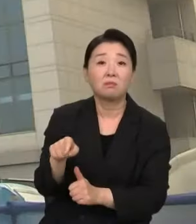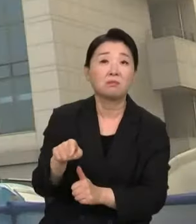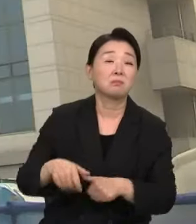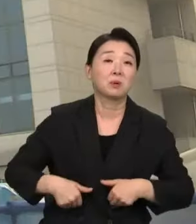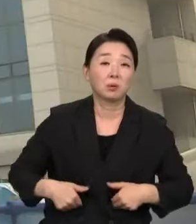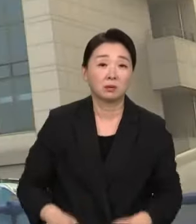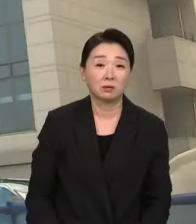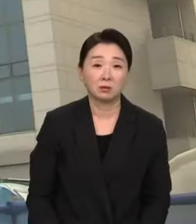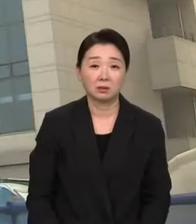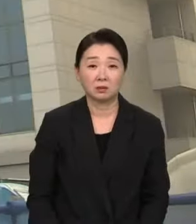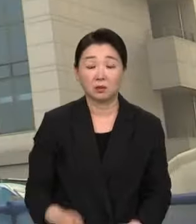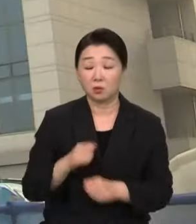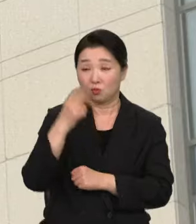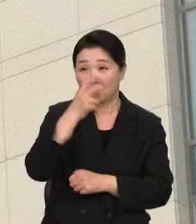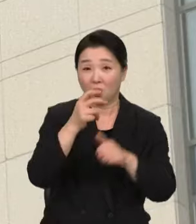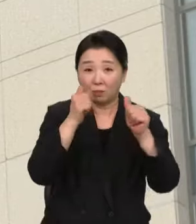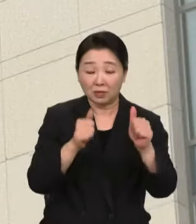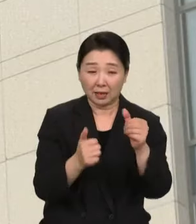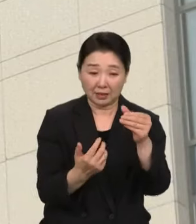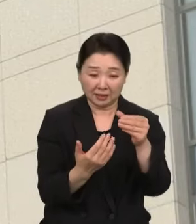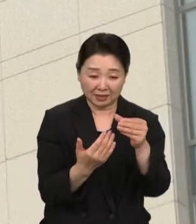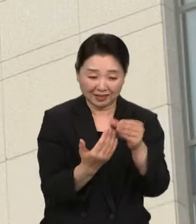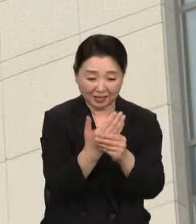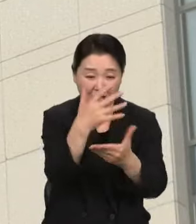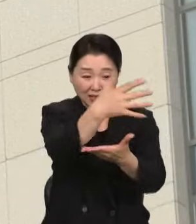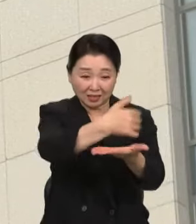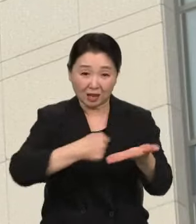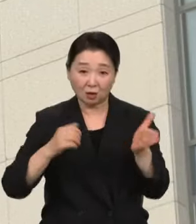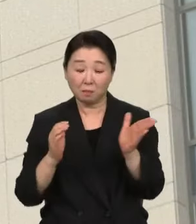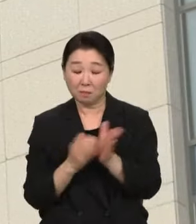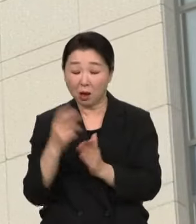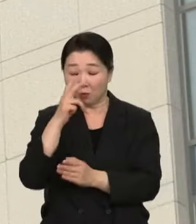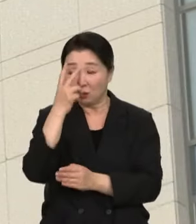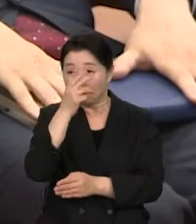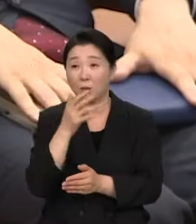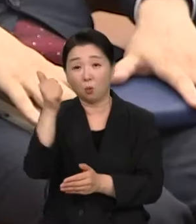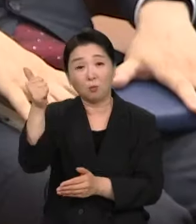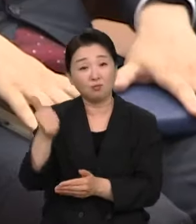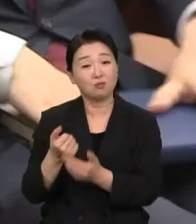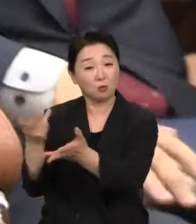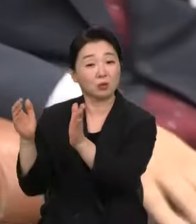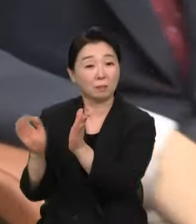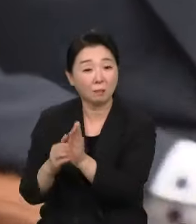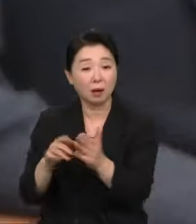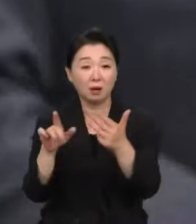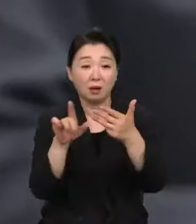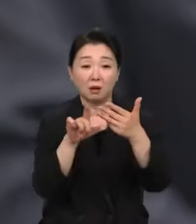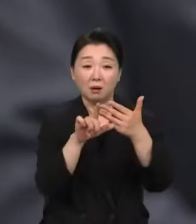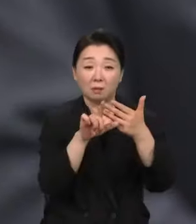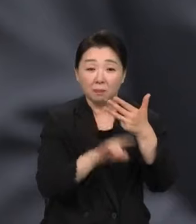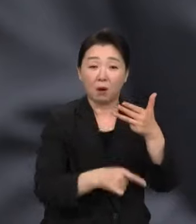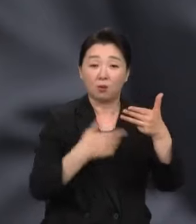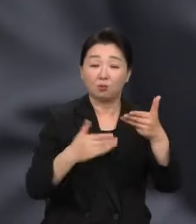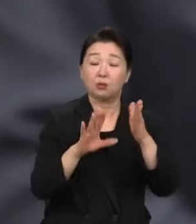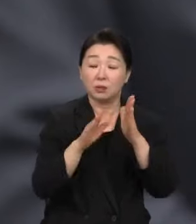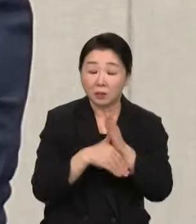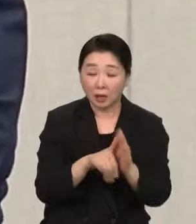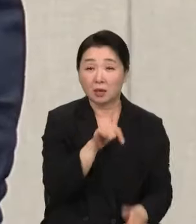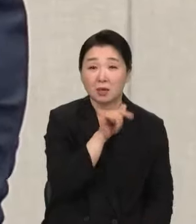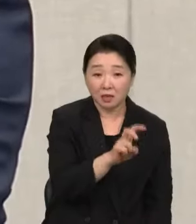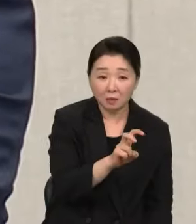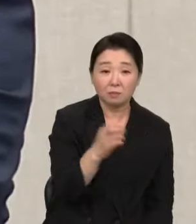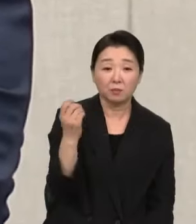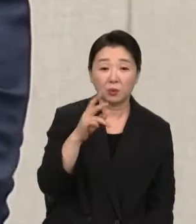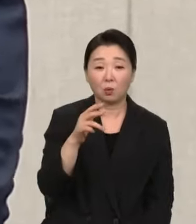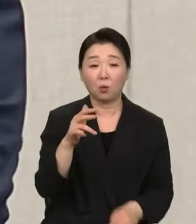군 검찰이 최상병 사건을 회수한 뒤 국방부 조사본부로 보낸 8월 9일에는 김 후보자와 임 전 비서관, 임종득